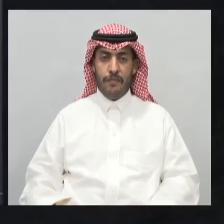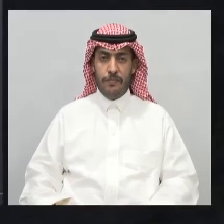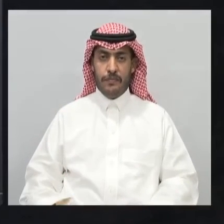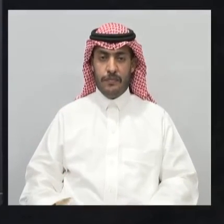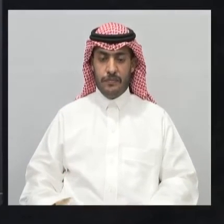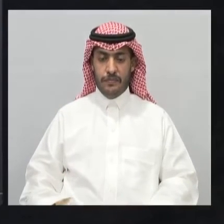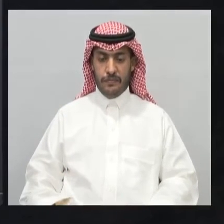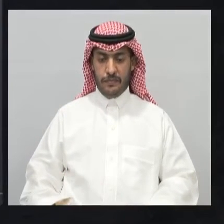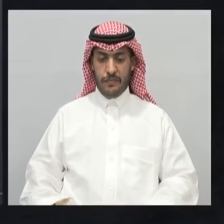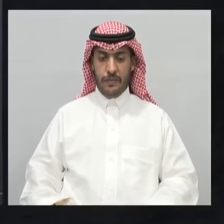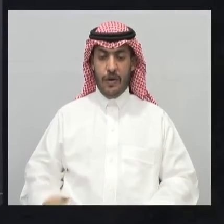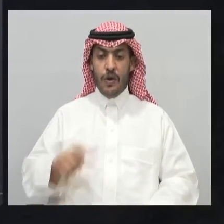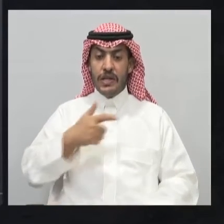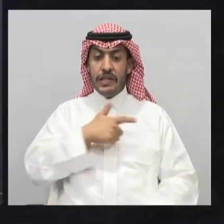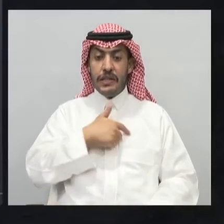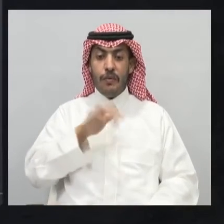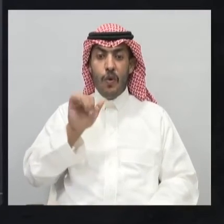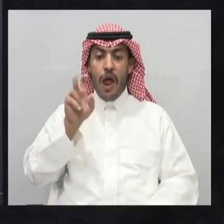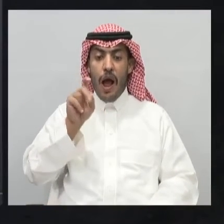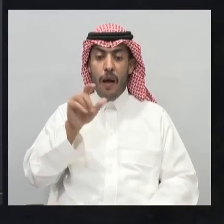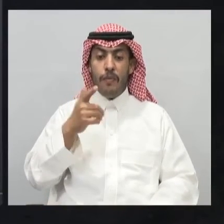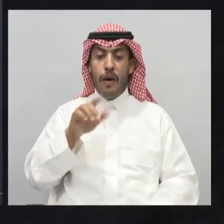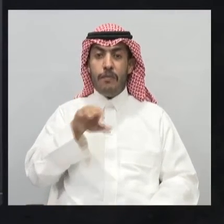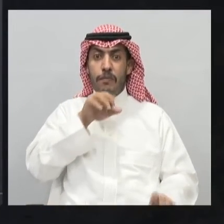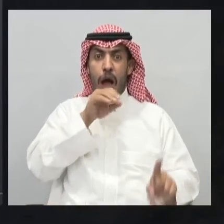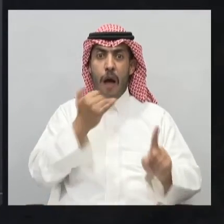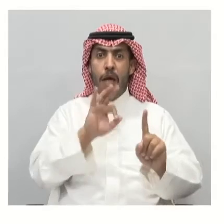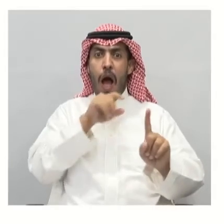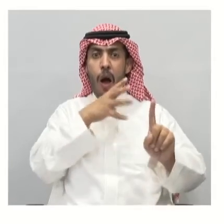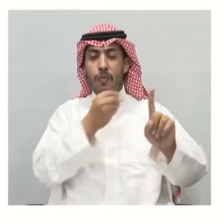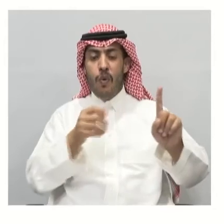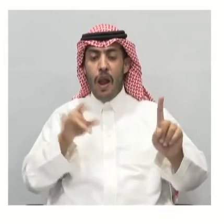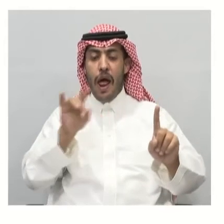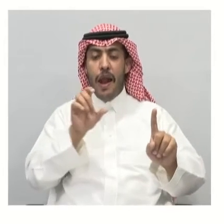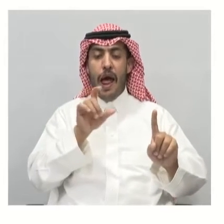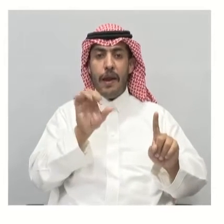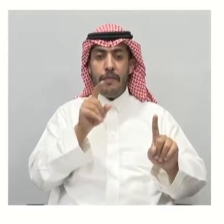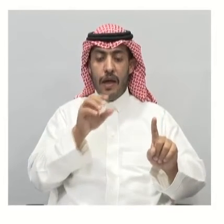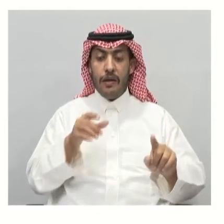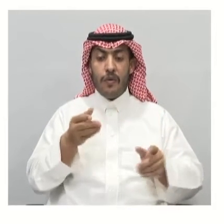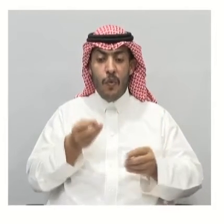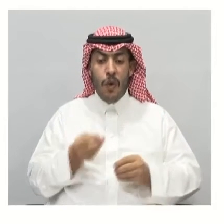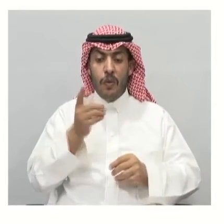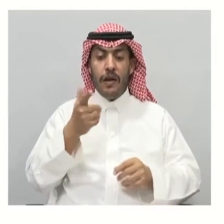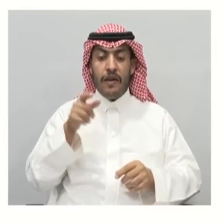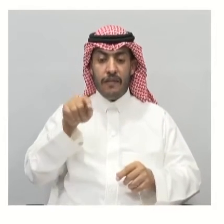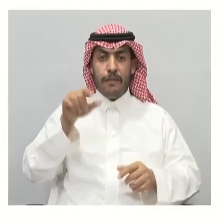اليوم يلقب عليه السلام بابي الانبياء ولد في مدينه بابل